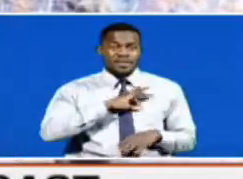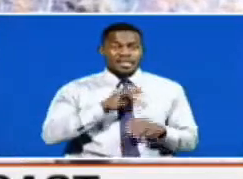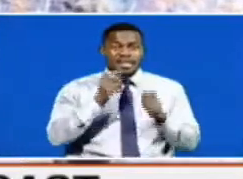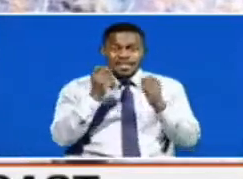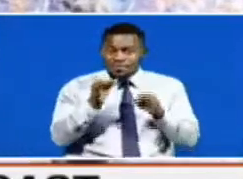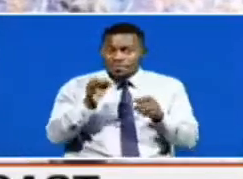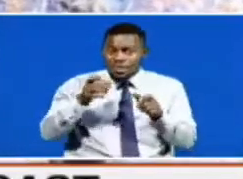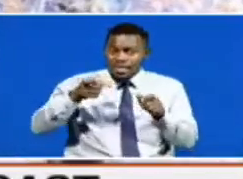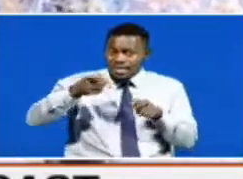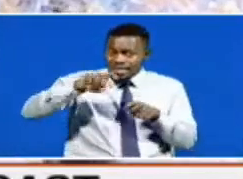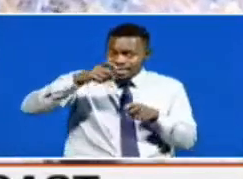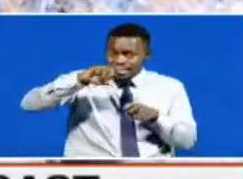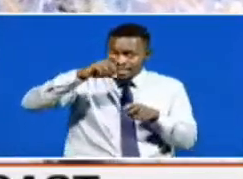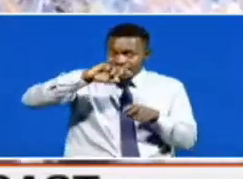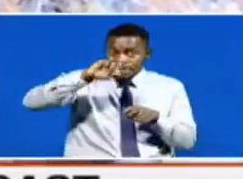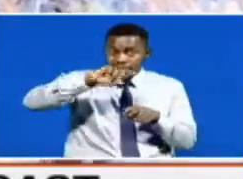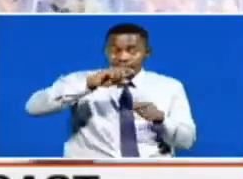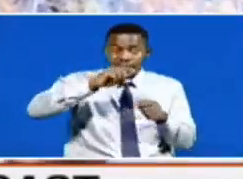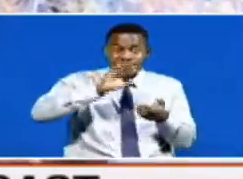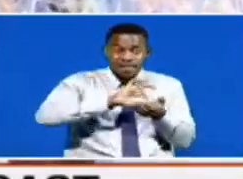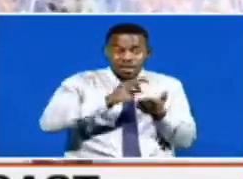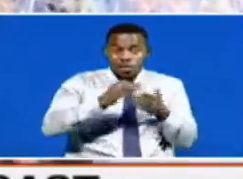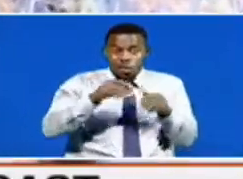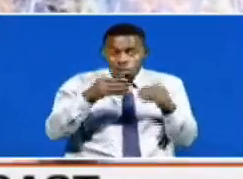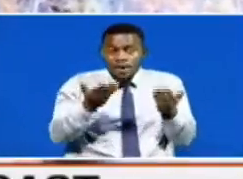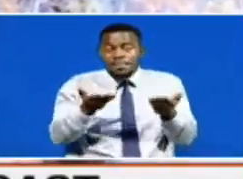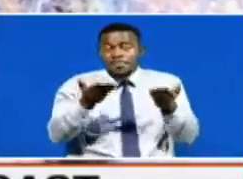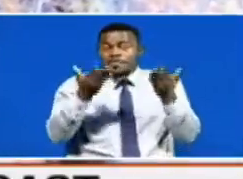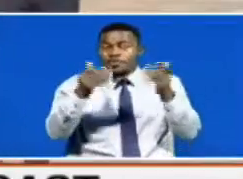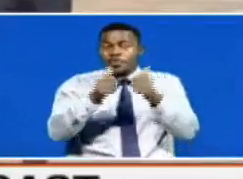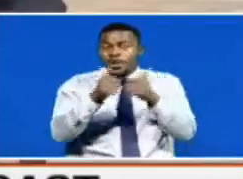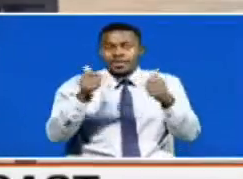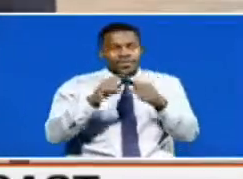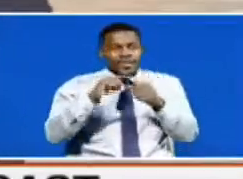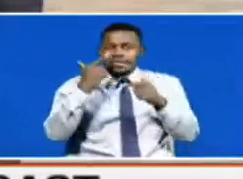asilimia 10 mali tunapaswa kuoperate, ukiangalia vile tunashindana wengine katika ulimwengu wa sasa.